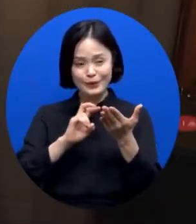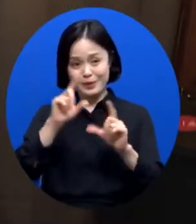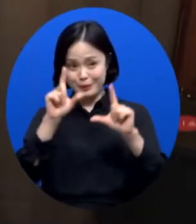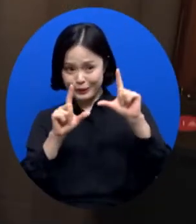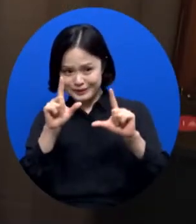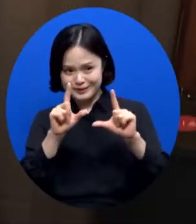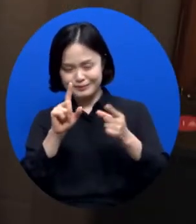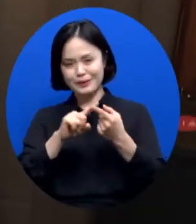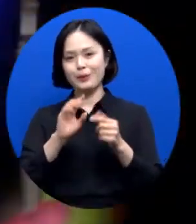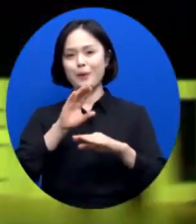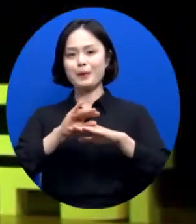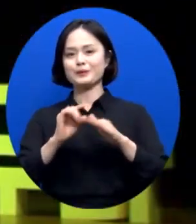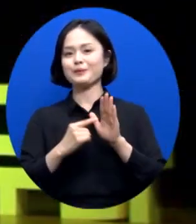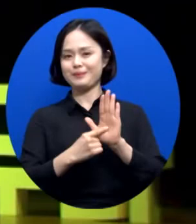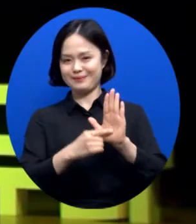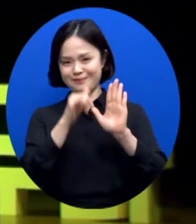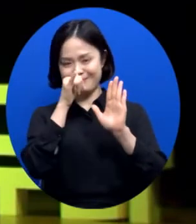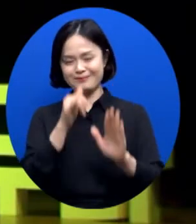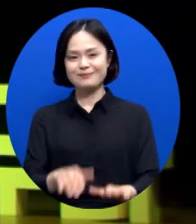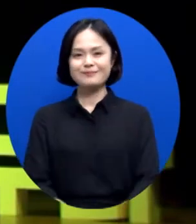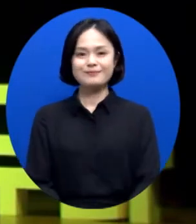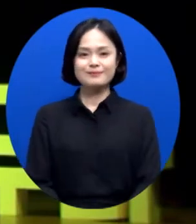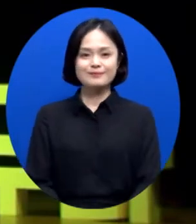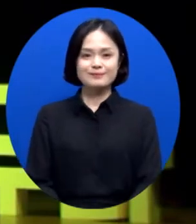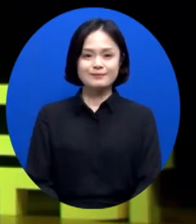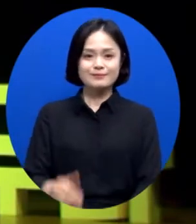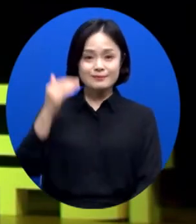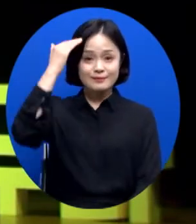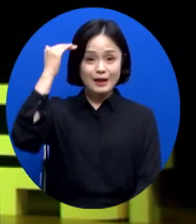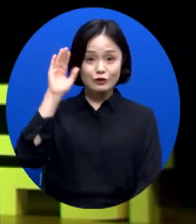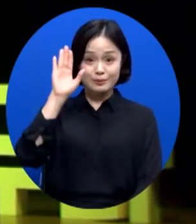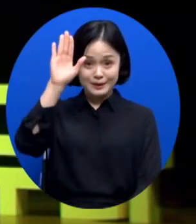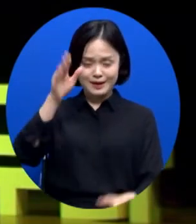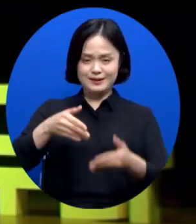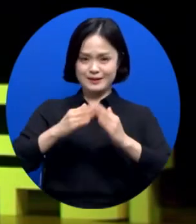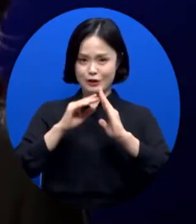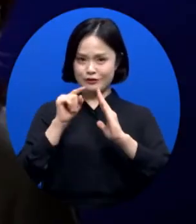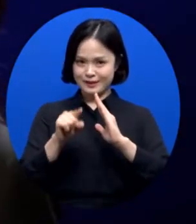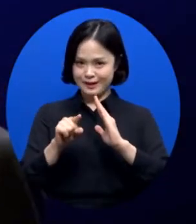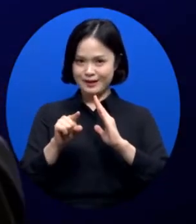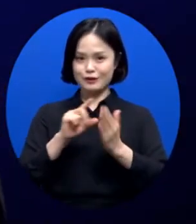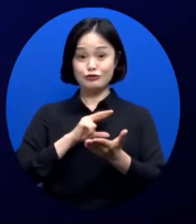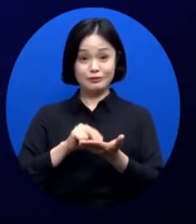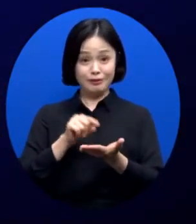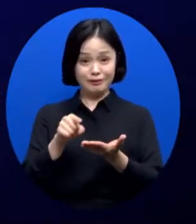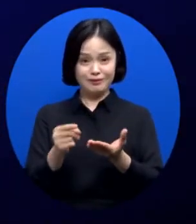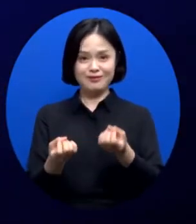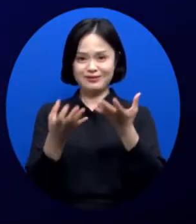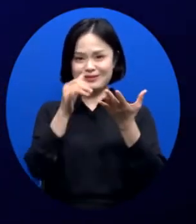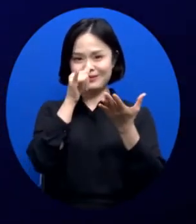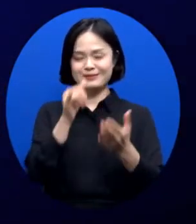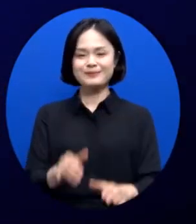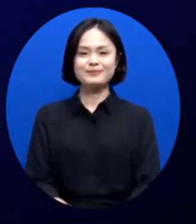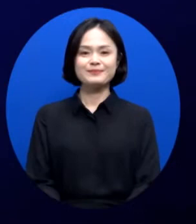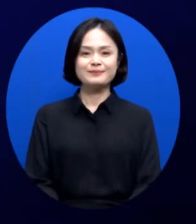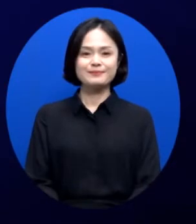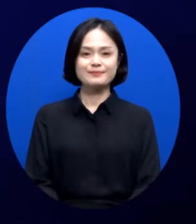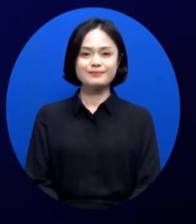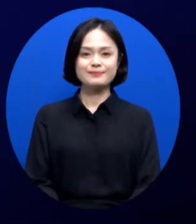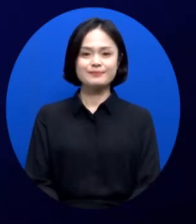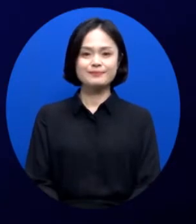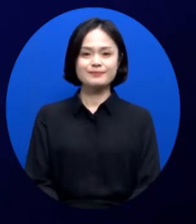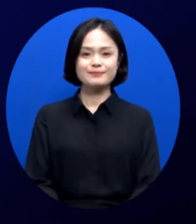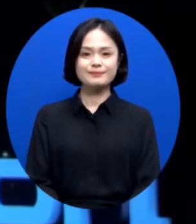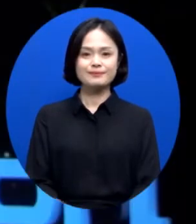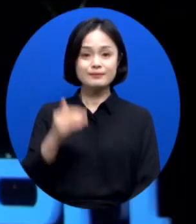현장감을 살렸습니다. 대한민국 미래를 세우다도 큰 기대를 불러모으고 있습니다. 포스트 코로나 시대를